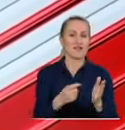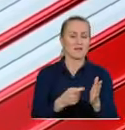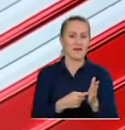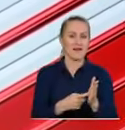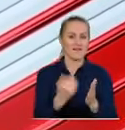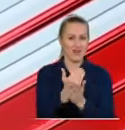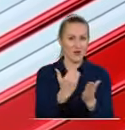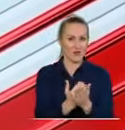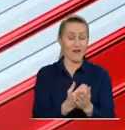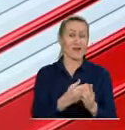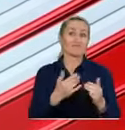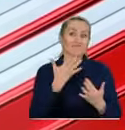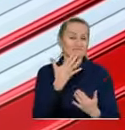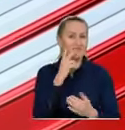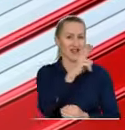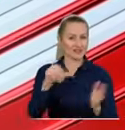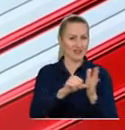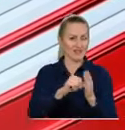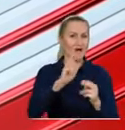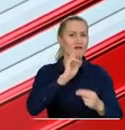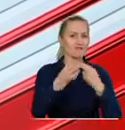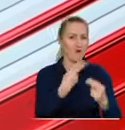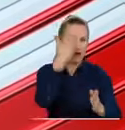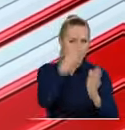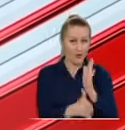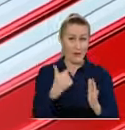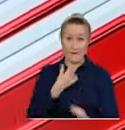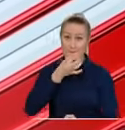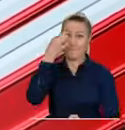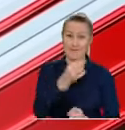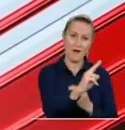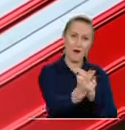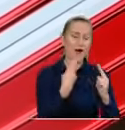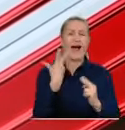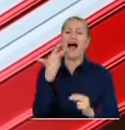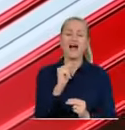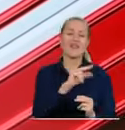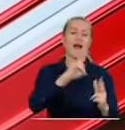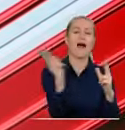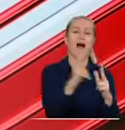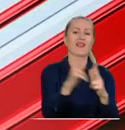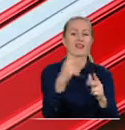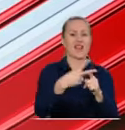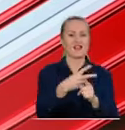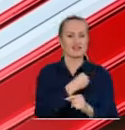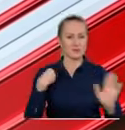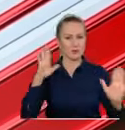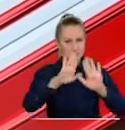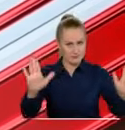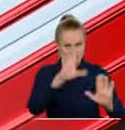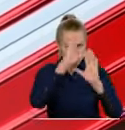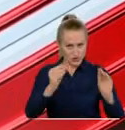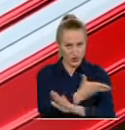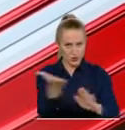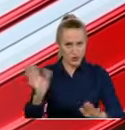to poważnie i będą odpowiadać konkretnie na pytania, a nie na przykład obsesyjnie atakować Telewizję Polską. Szanujmy widzów,